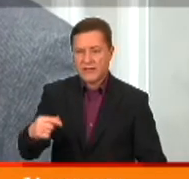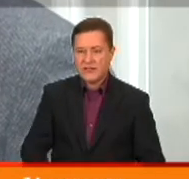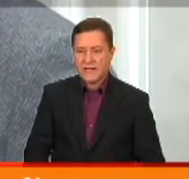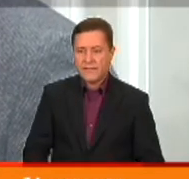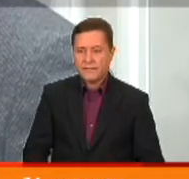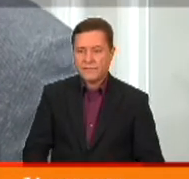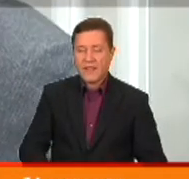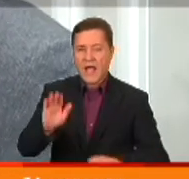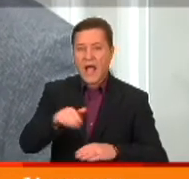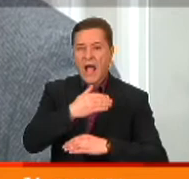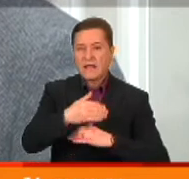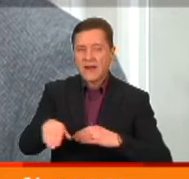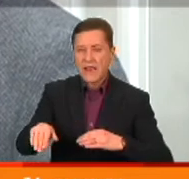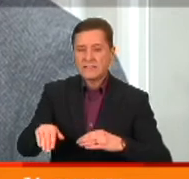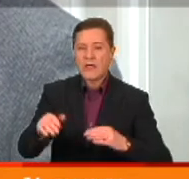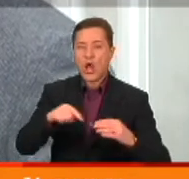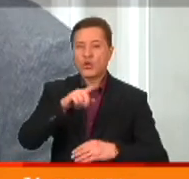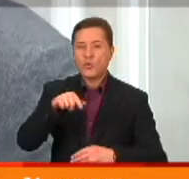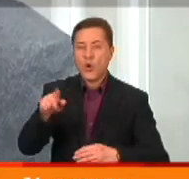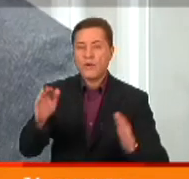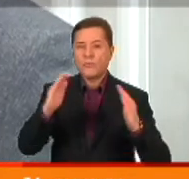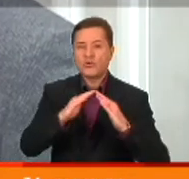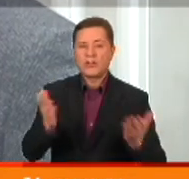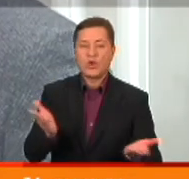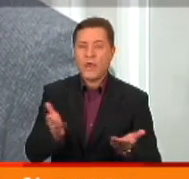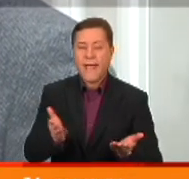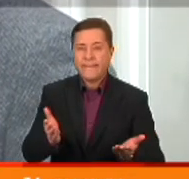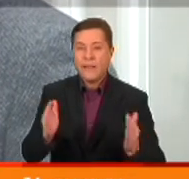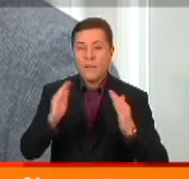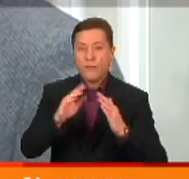Адреса, номер будинку, який будинок?